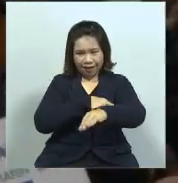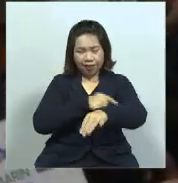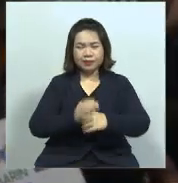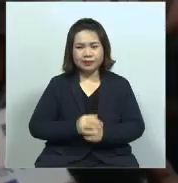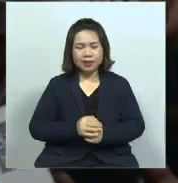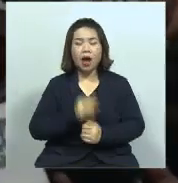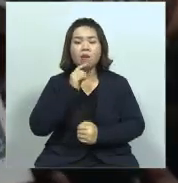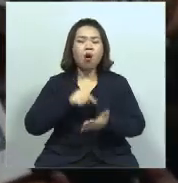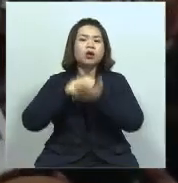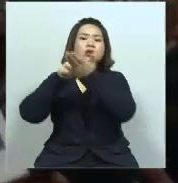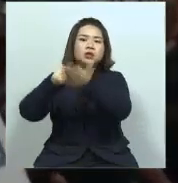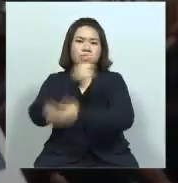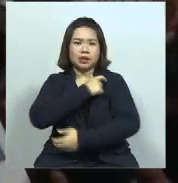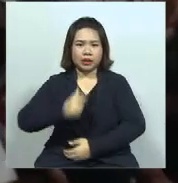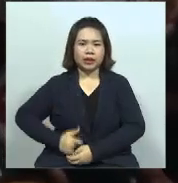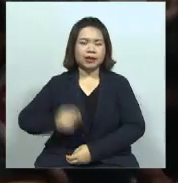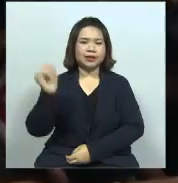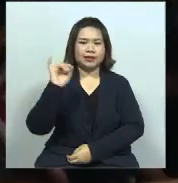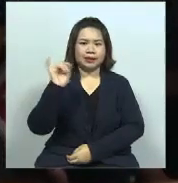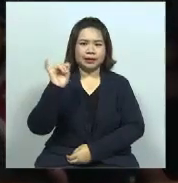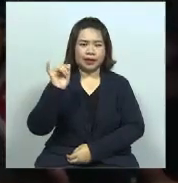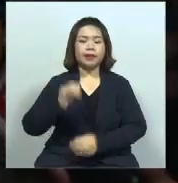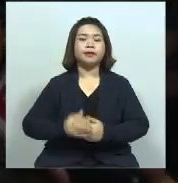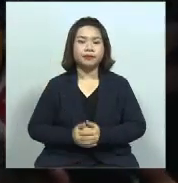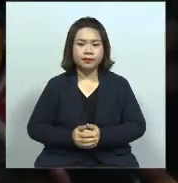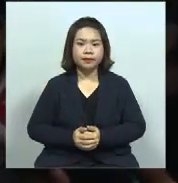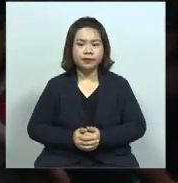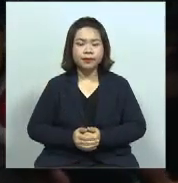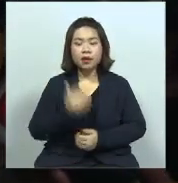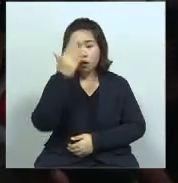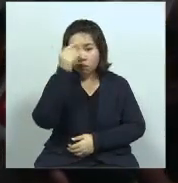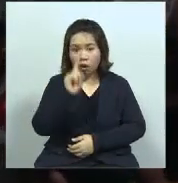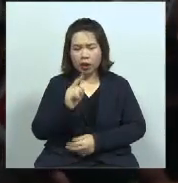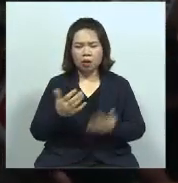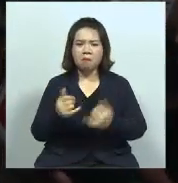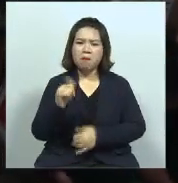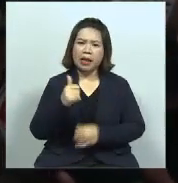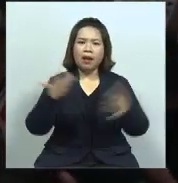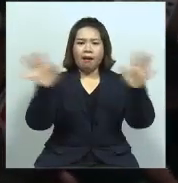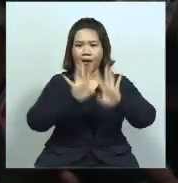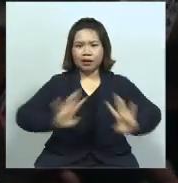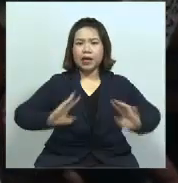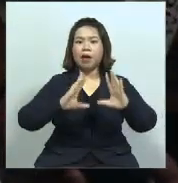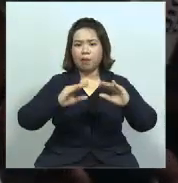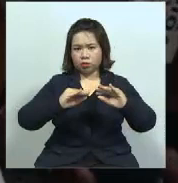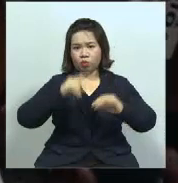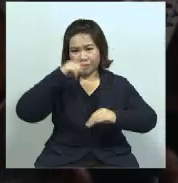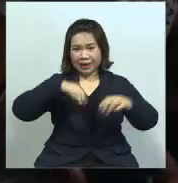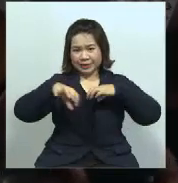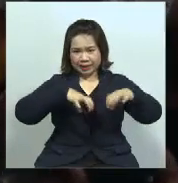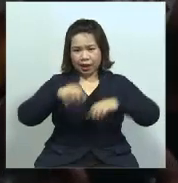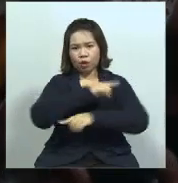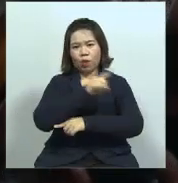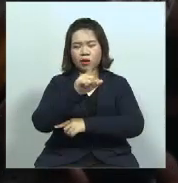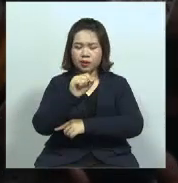งยังไม่นำขึ้นทูลเกล้าทูลกระหม่อมเพื่อโปรดเกล้าแต่งตั้งในเวลานี้เพราะว่าอาจจะติดการประชุมอาเซียนที่ไทยเป็นเจ้าภาพในระหว่างวัน